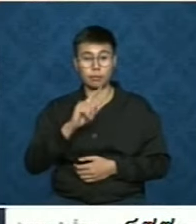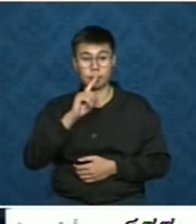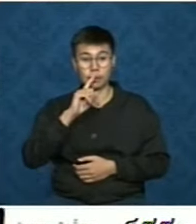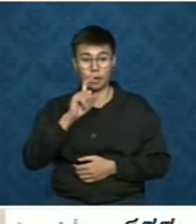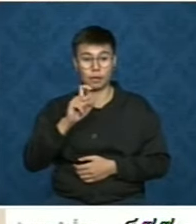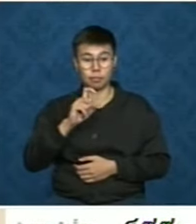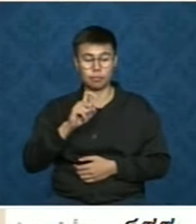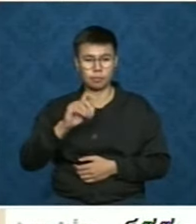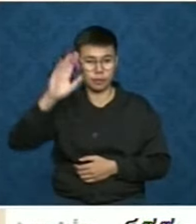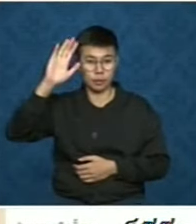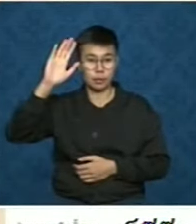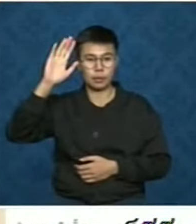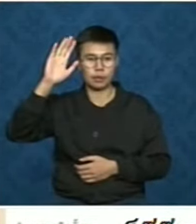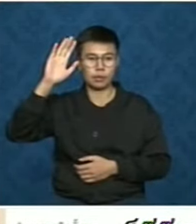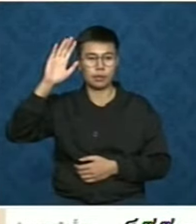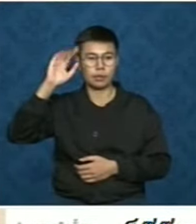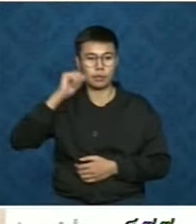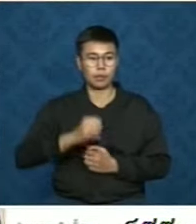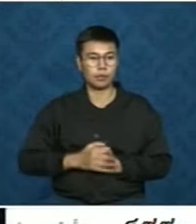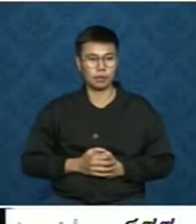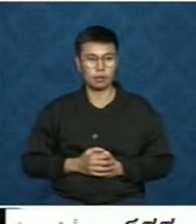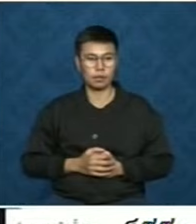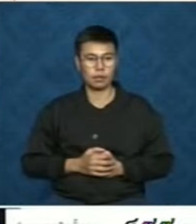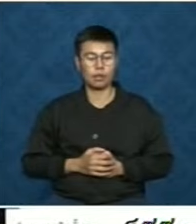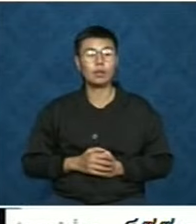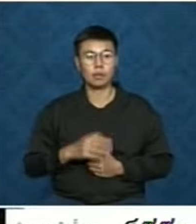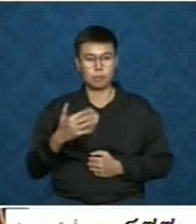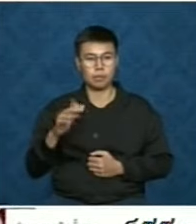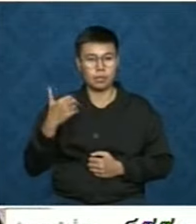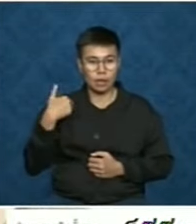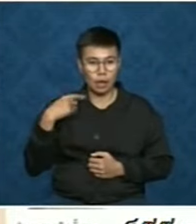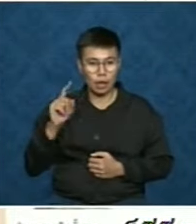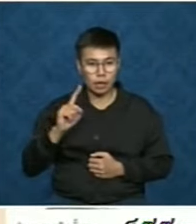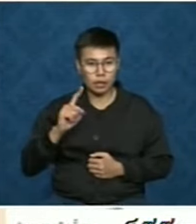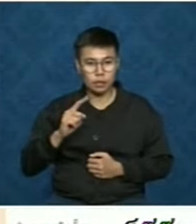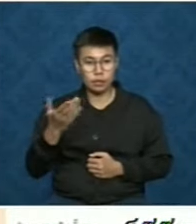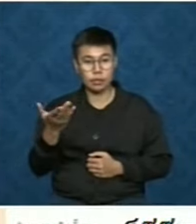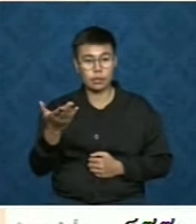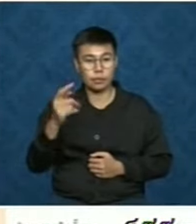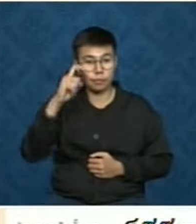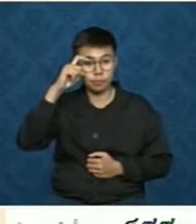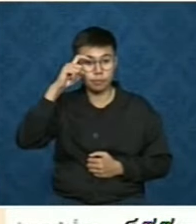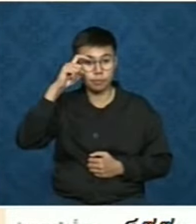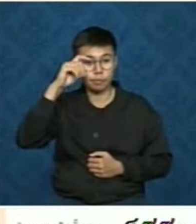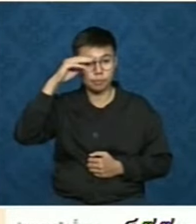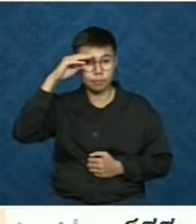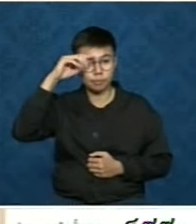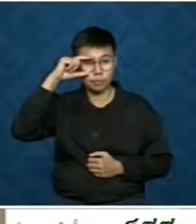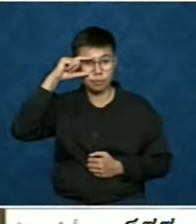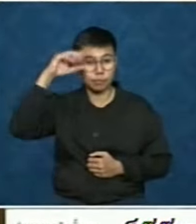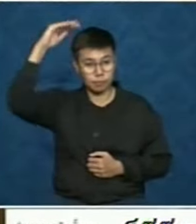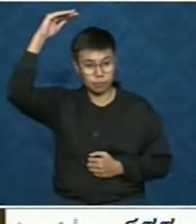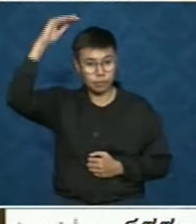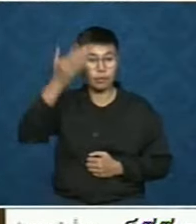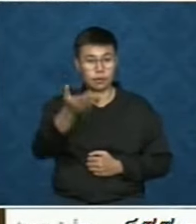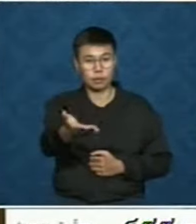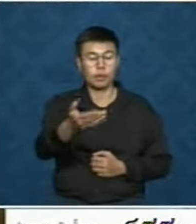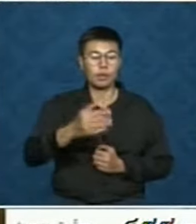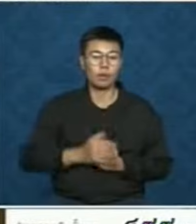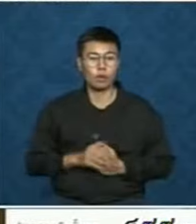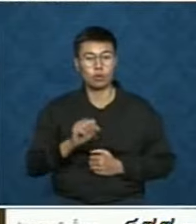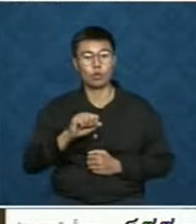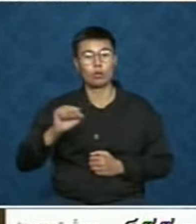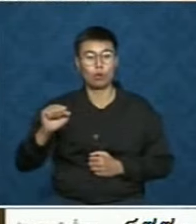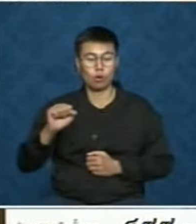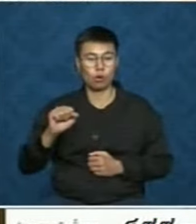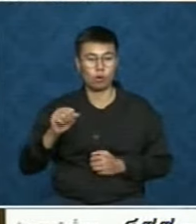ก็สั้นๆเพื่อที่จะได้ดำเนินการเชิญครับคุณรังสิมันครับครับเรียเรียนท่านประธานครับผมรังสิรมสมาชิก